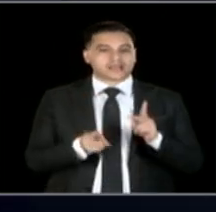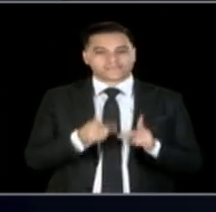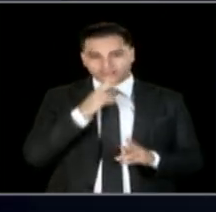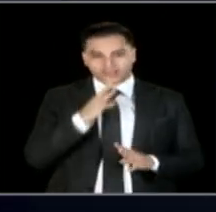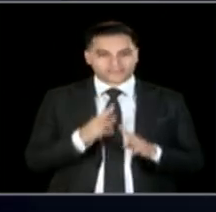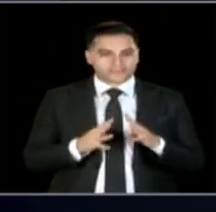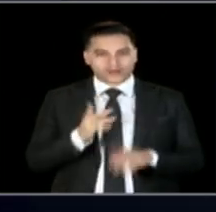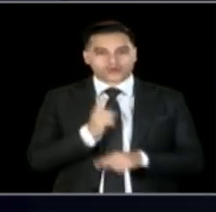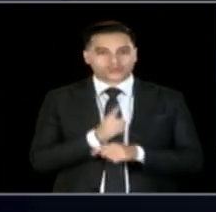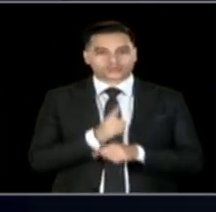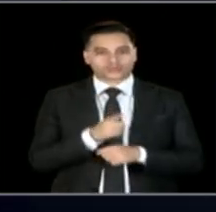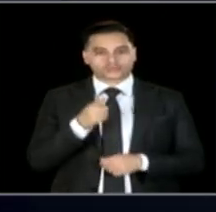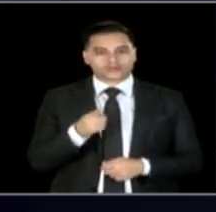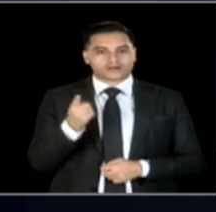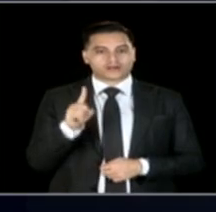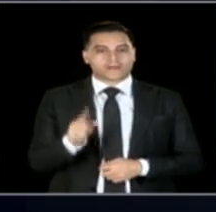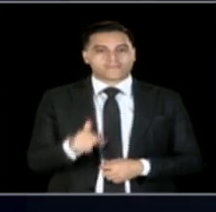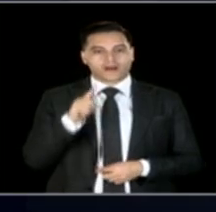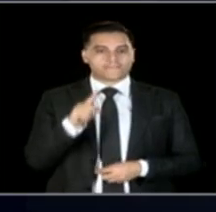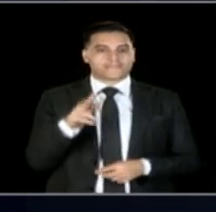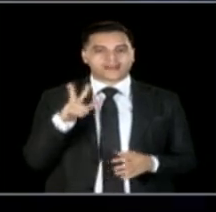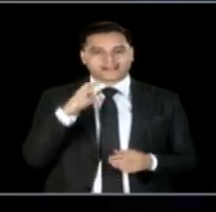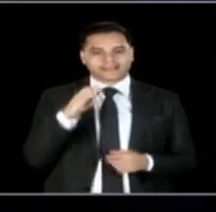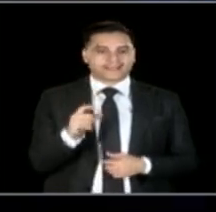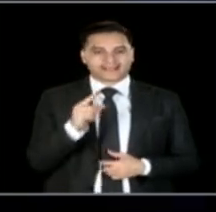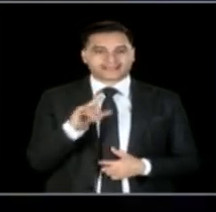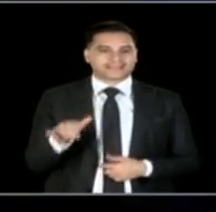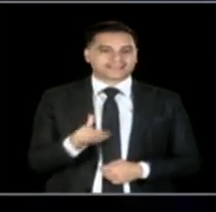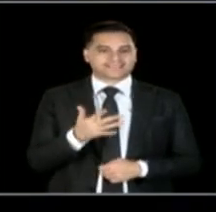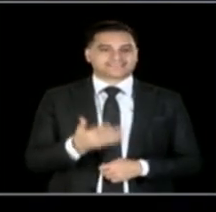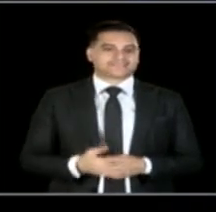ميلاد الأستاذة رباب الجندي.